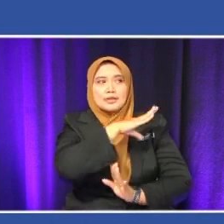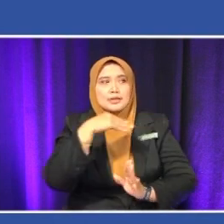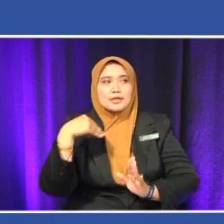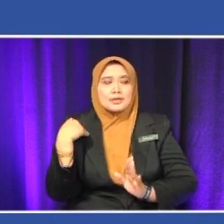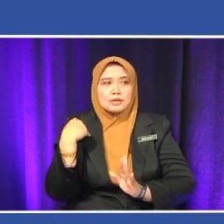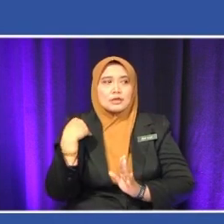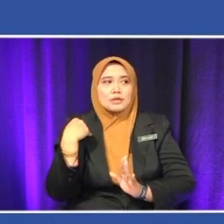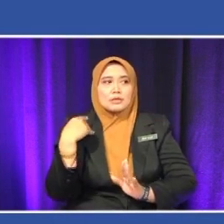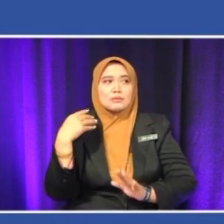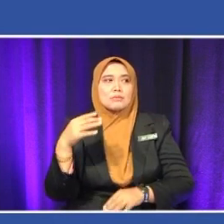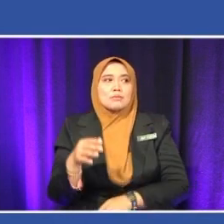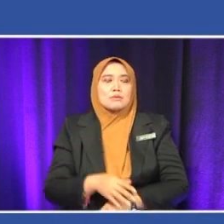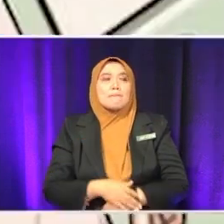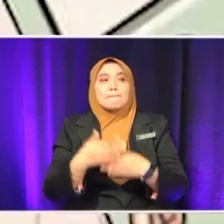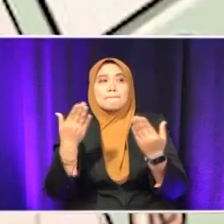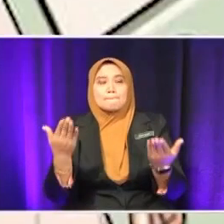Siapa boleh beritahu apa maksud pokok tadi?